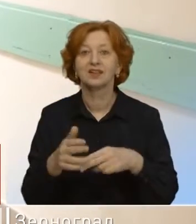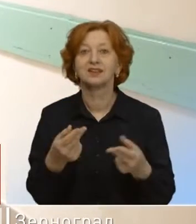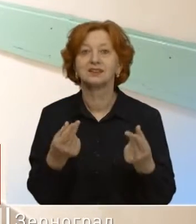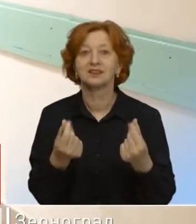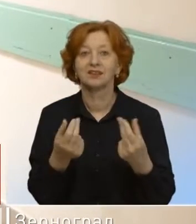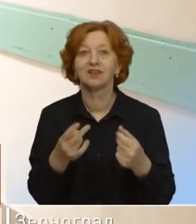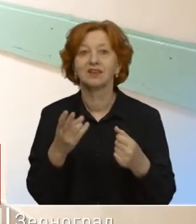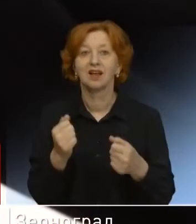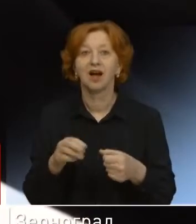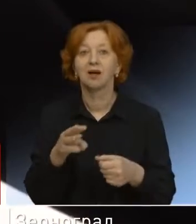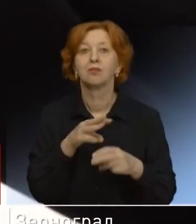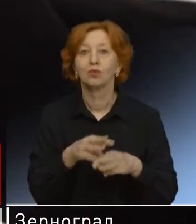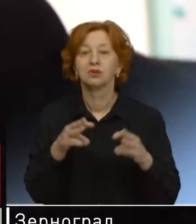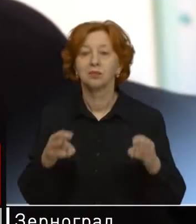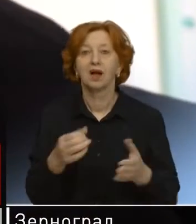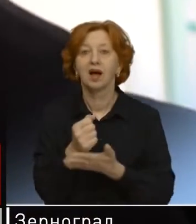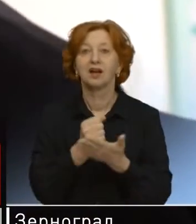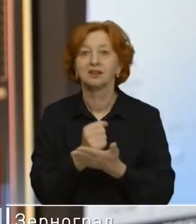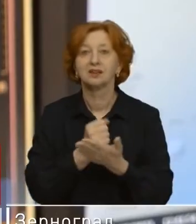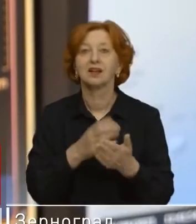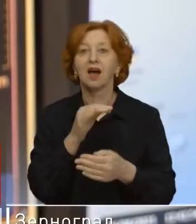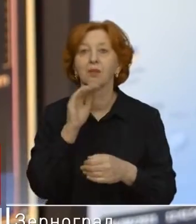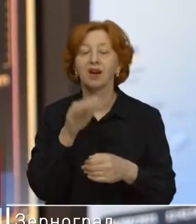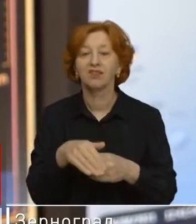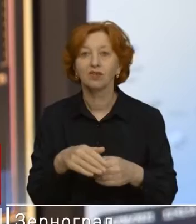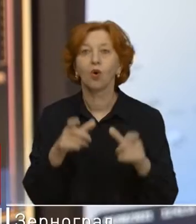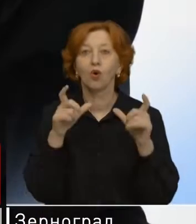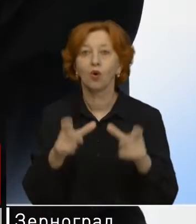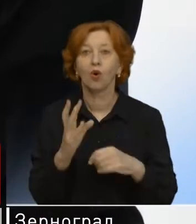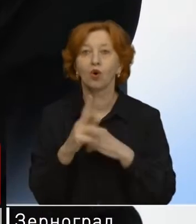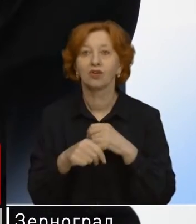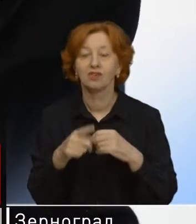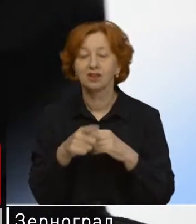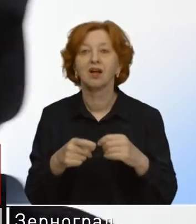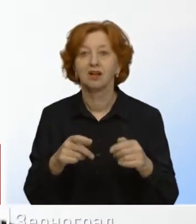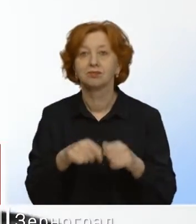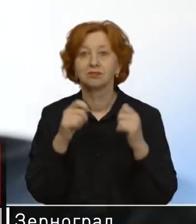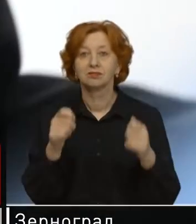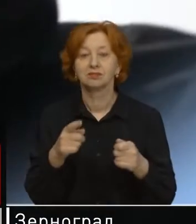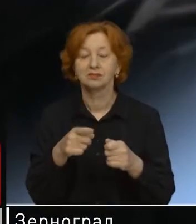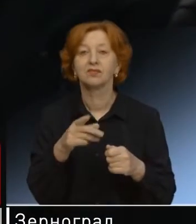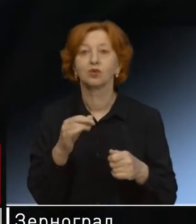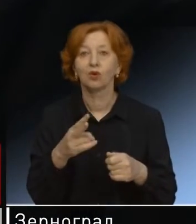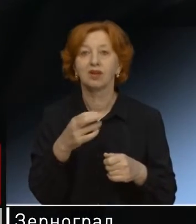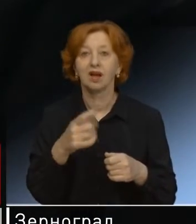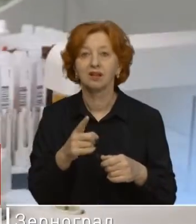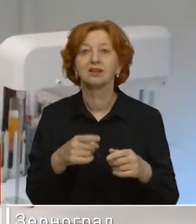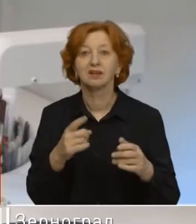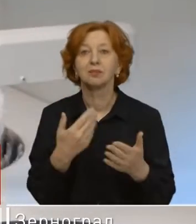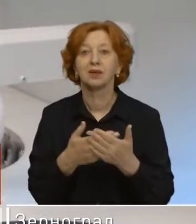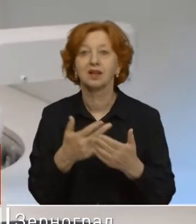трем муниципалитетам из резервного фонда на профилактику коронавируса. Сообщение размещено на портале Донленд. Так,